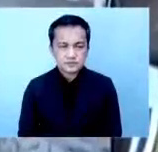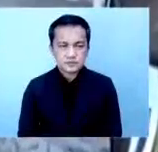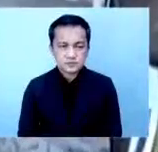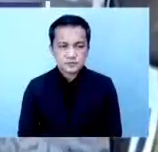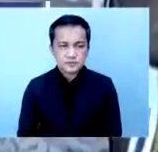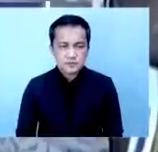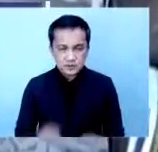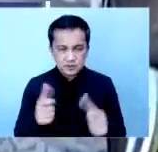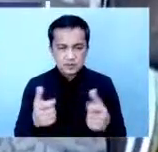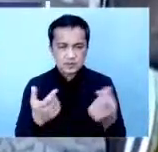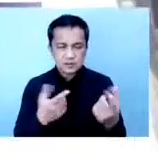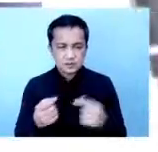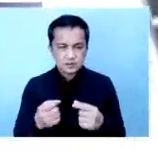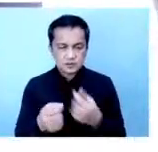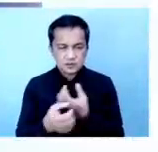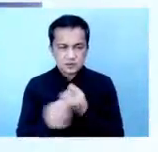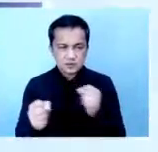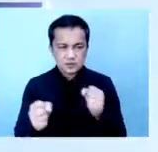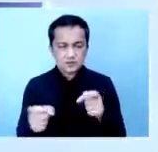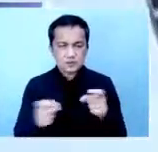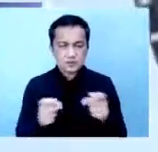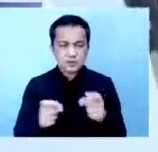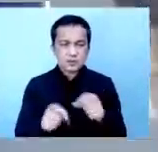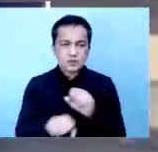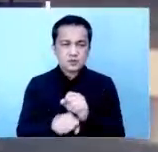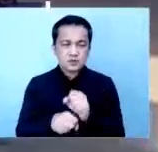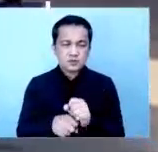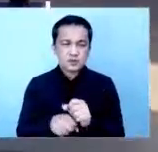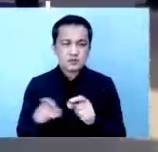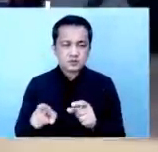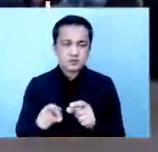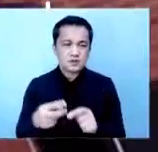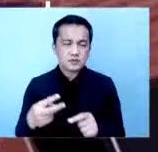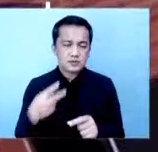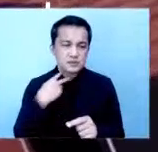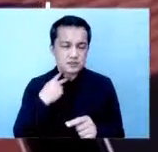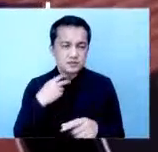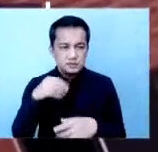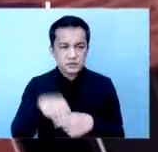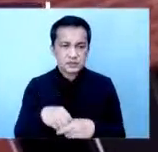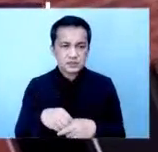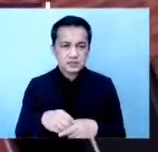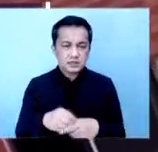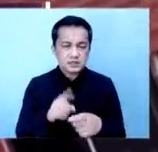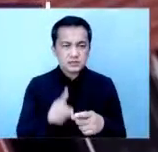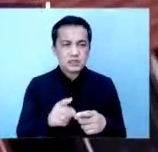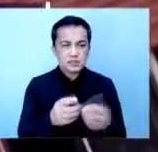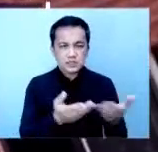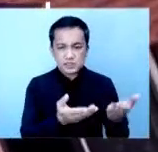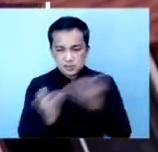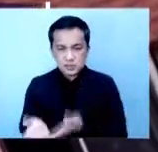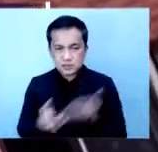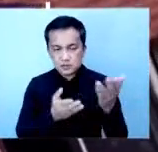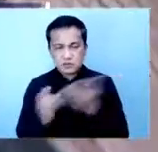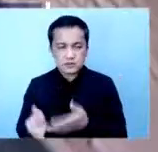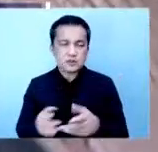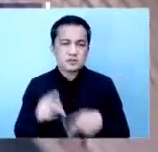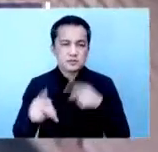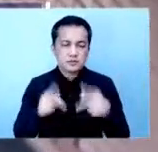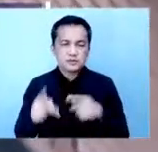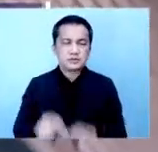Agad nagsagawa ng rescue operation sa mga bombero sa mga natrap sa loob, isa-isang ibinaba mula sa bintana ang mga